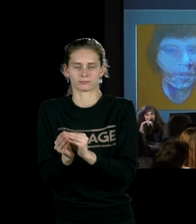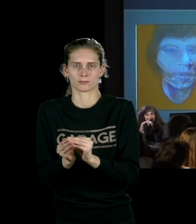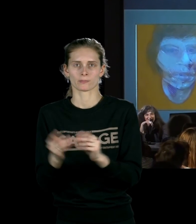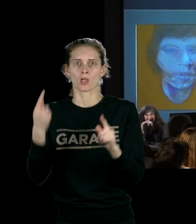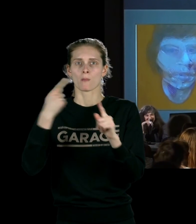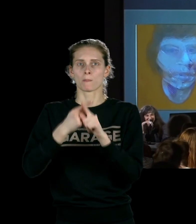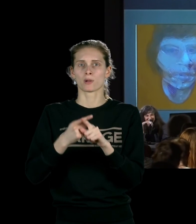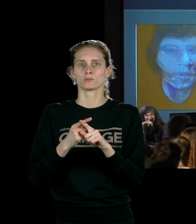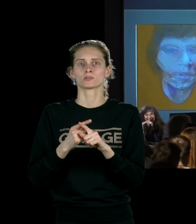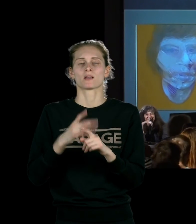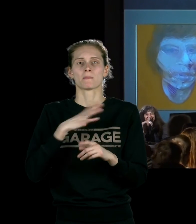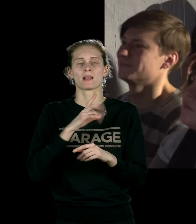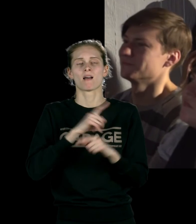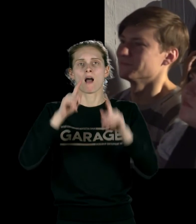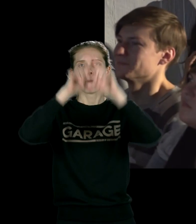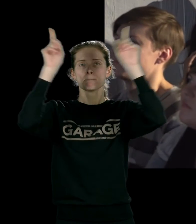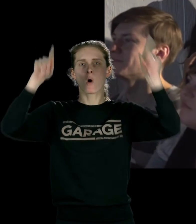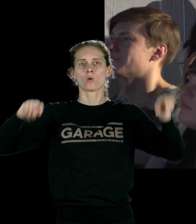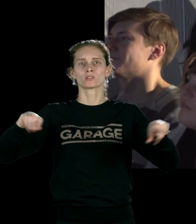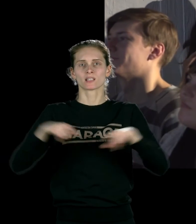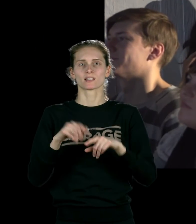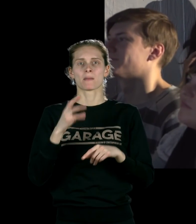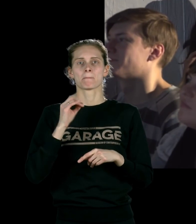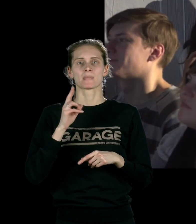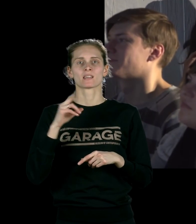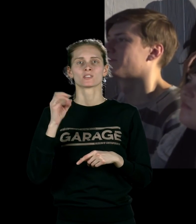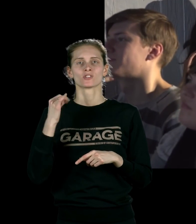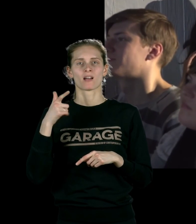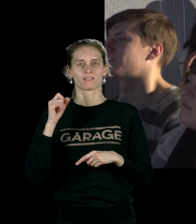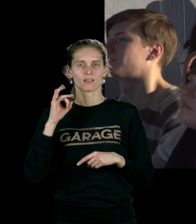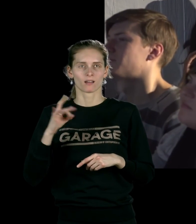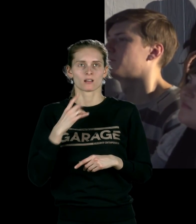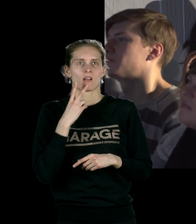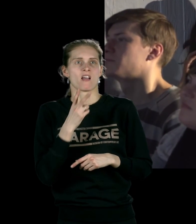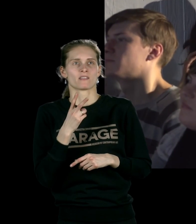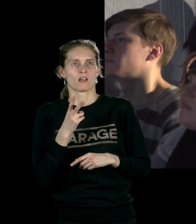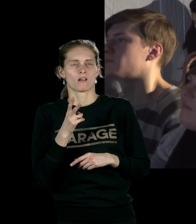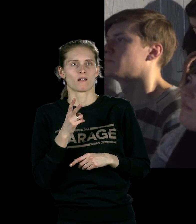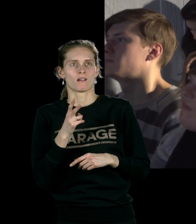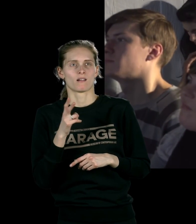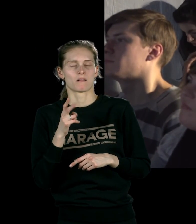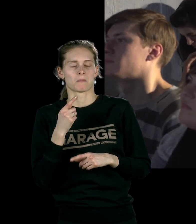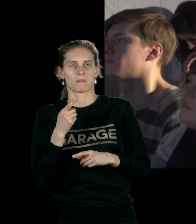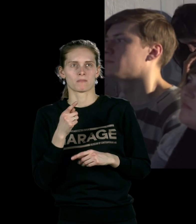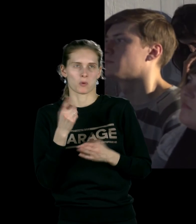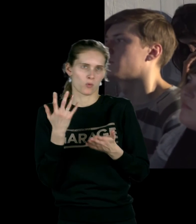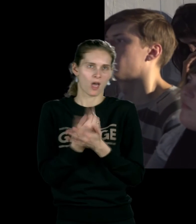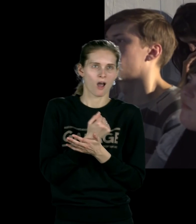портрет Микоджаггера, который не самый удачный, видимо, из его работ, но, тем не менее, произошел.